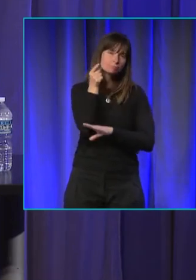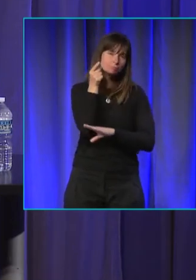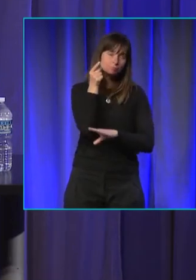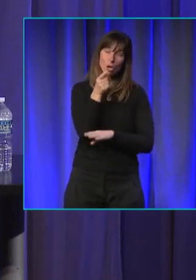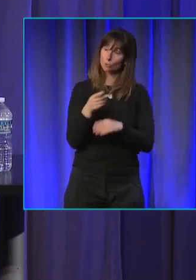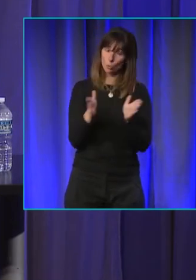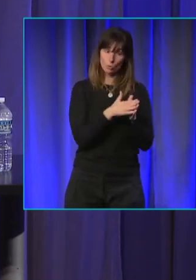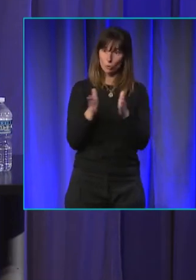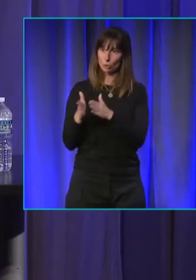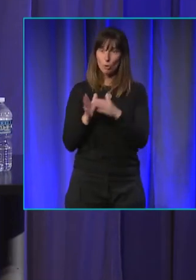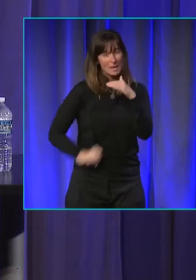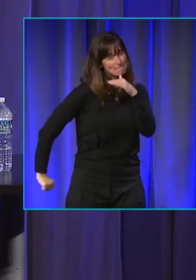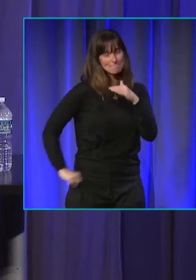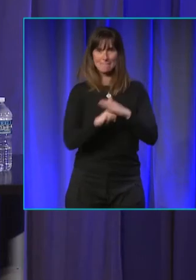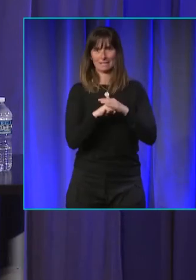maximum.